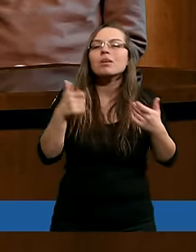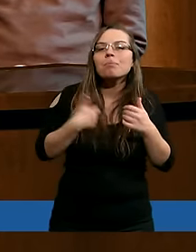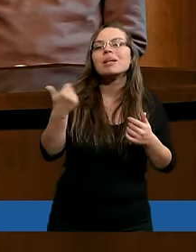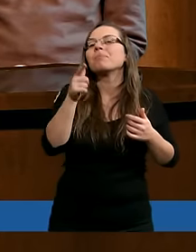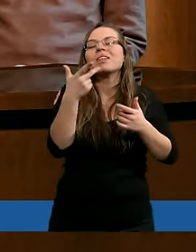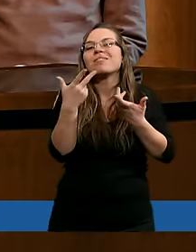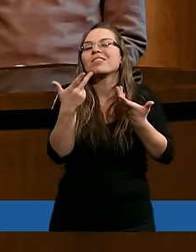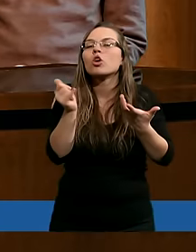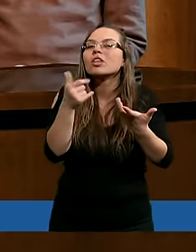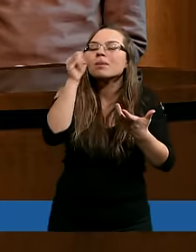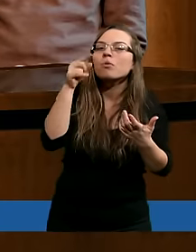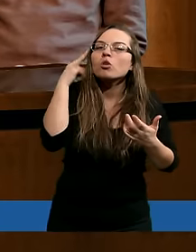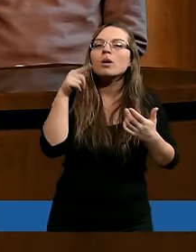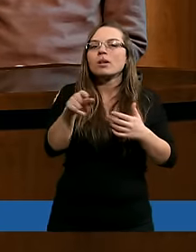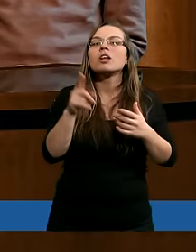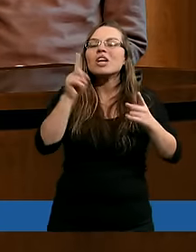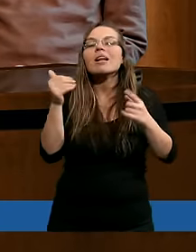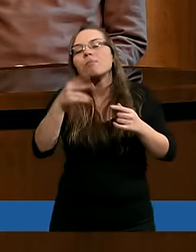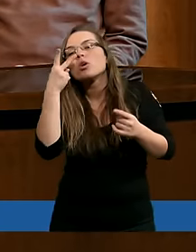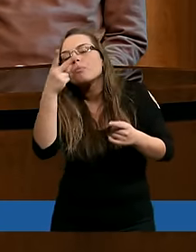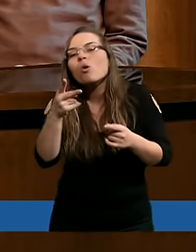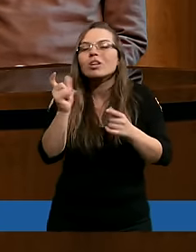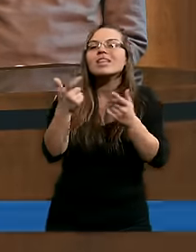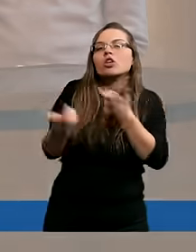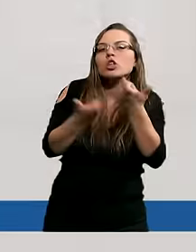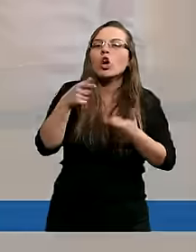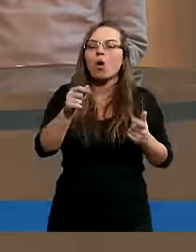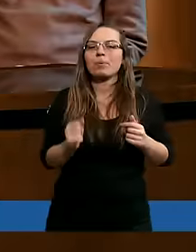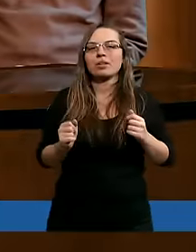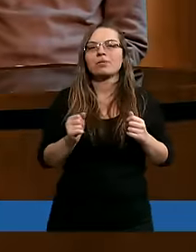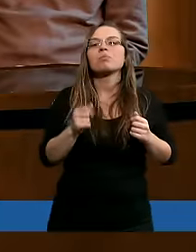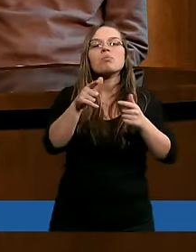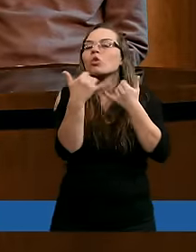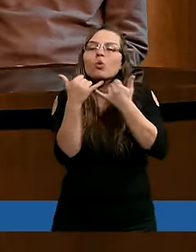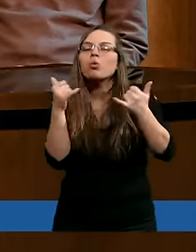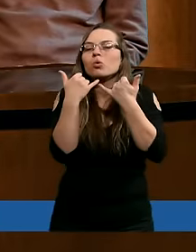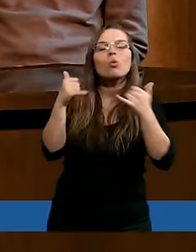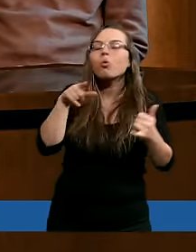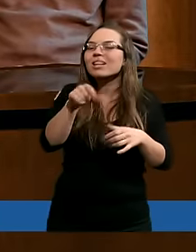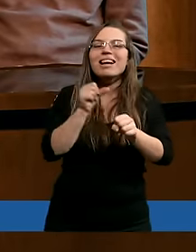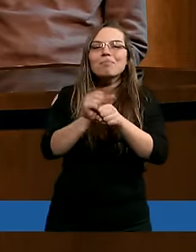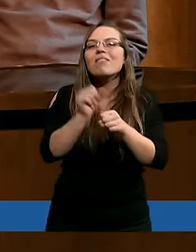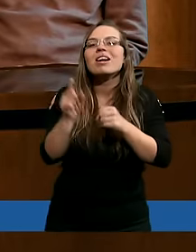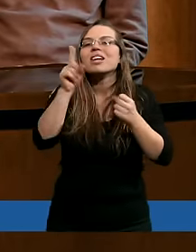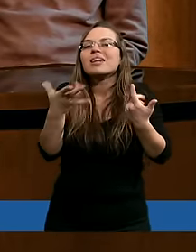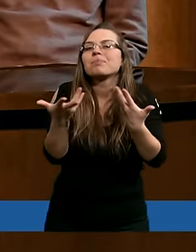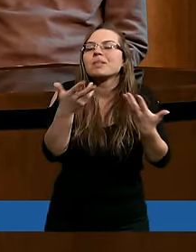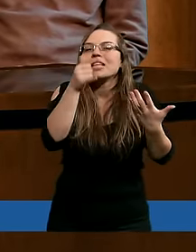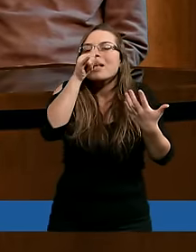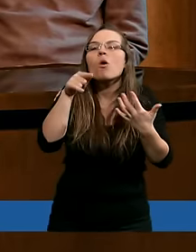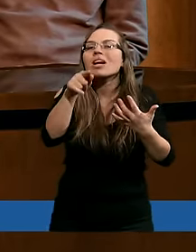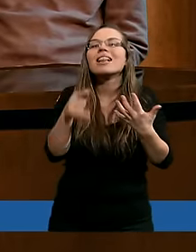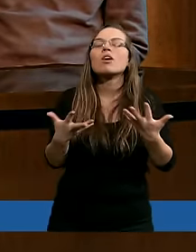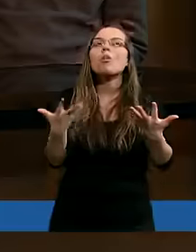nie generalizował. Ale po co, skoro możemy się sami potknąć? Jest to różnie z tym bywa. No, nie wiem, czy tutaj